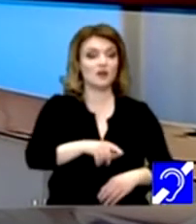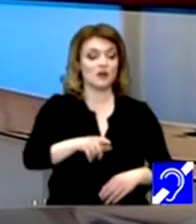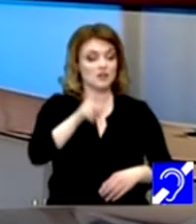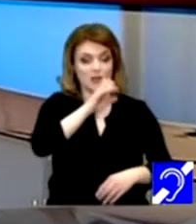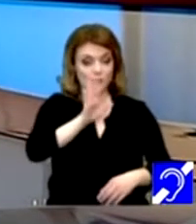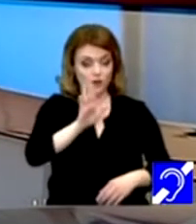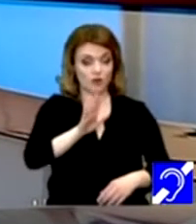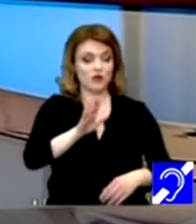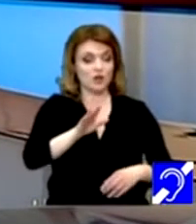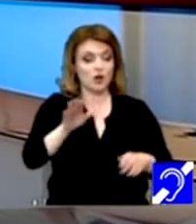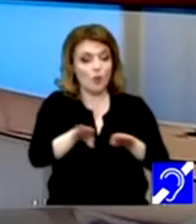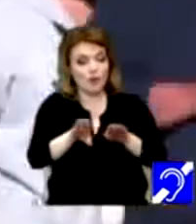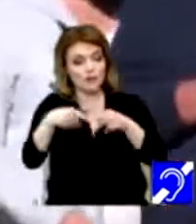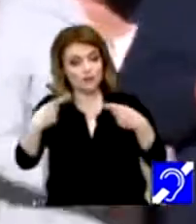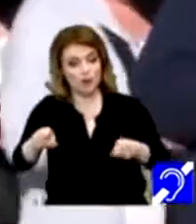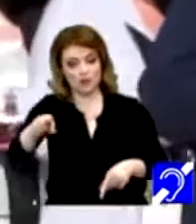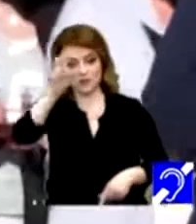media europeană.